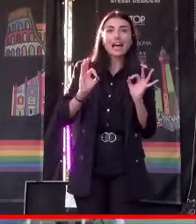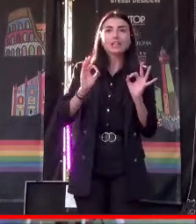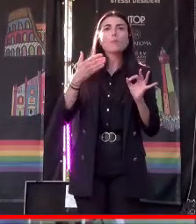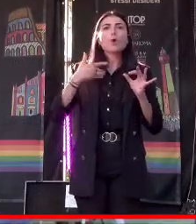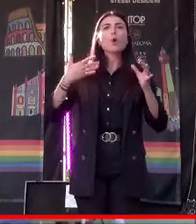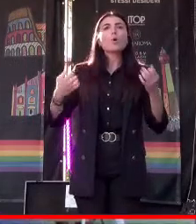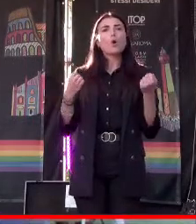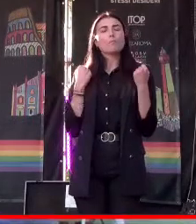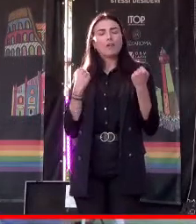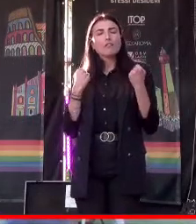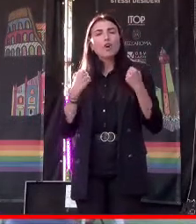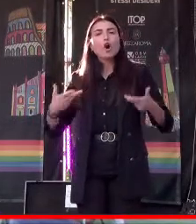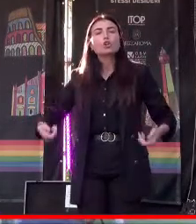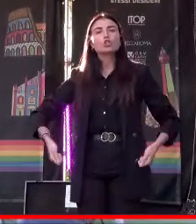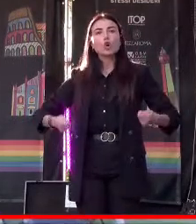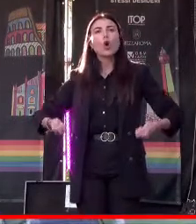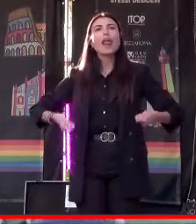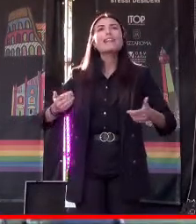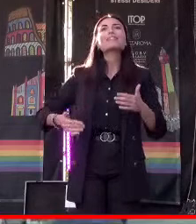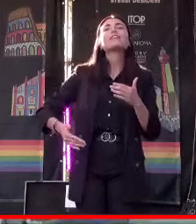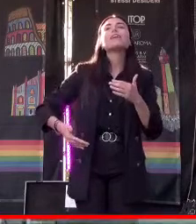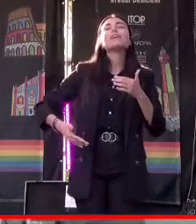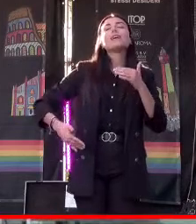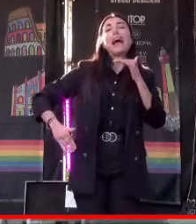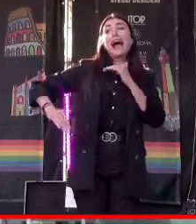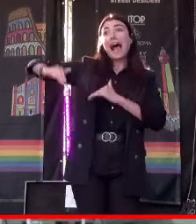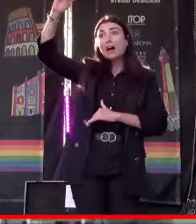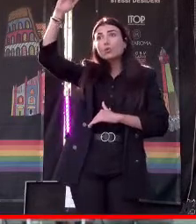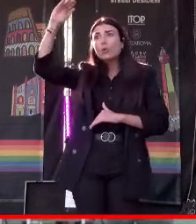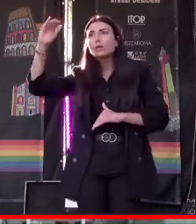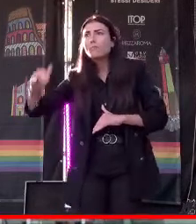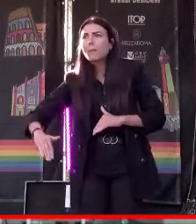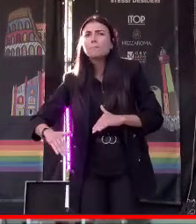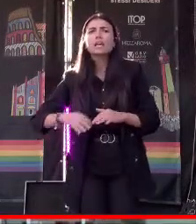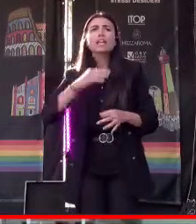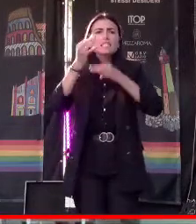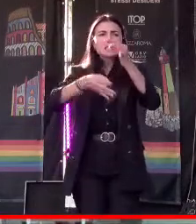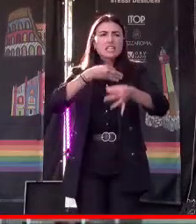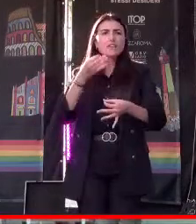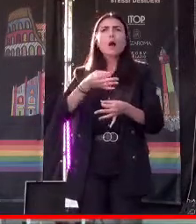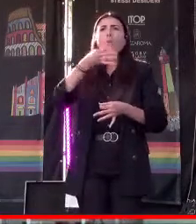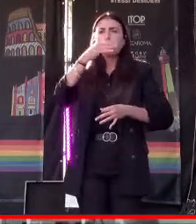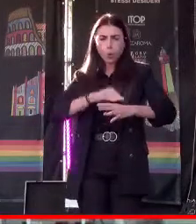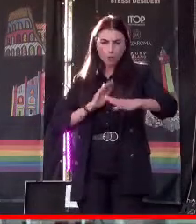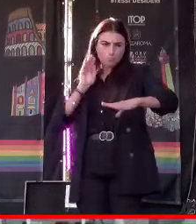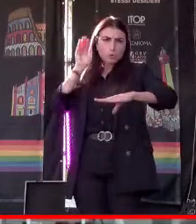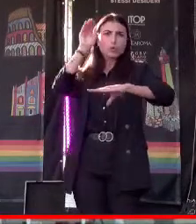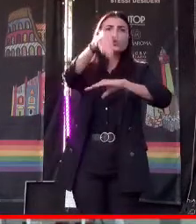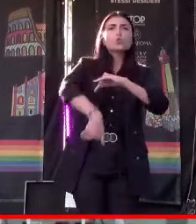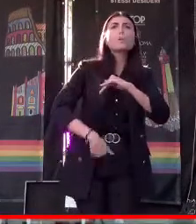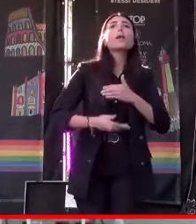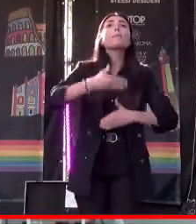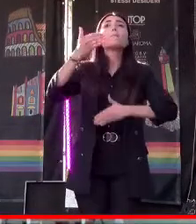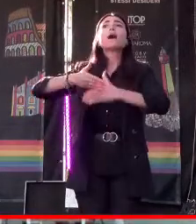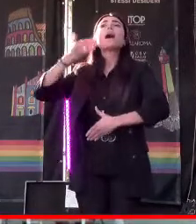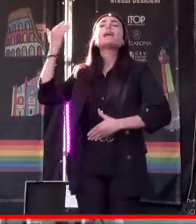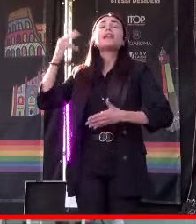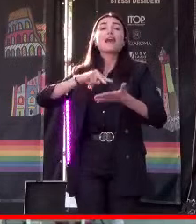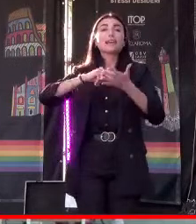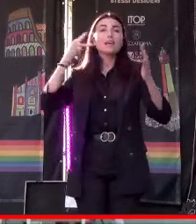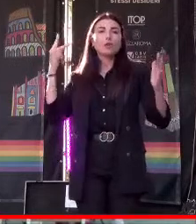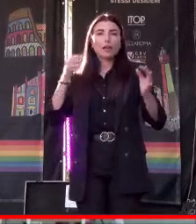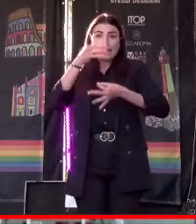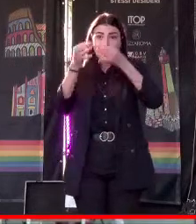adulti e da bambini, appunto, e quindi oggetti in grado di scavalcare in quel caso le barriere architettoniche, perché non tutte,